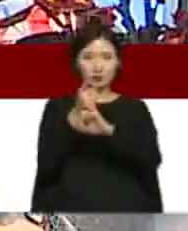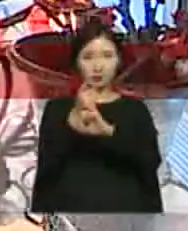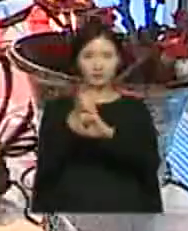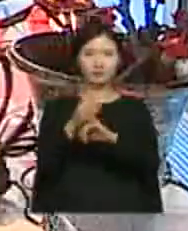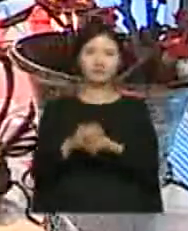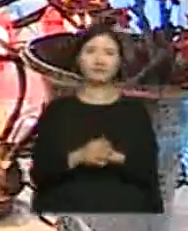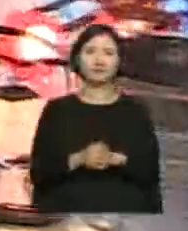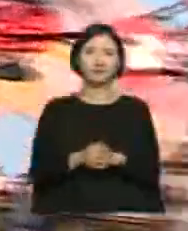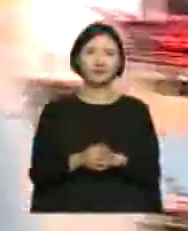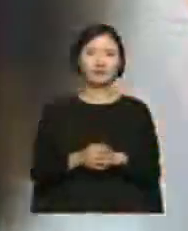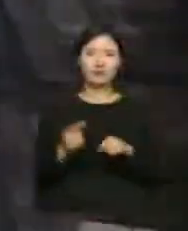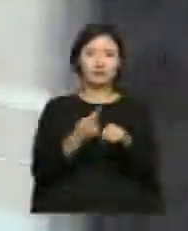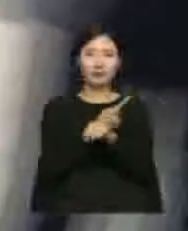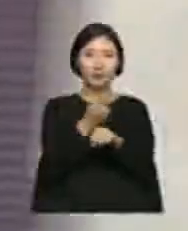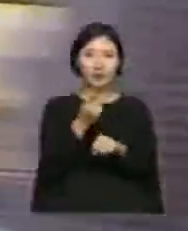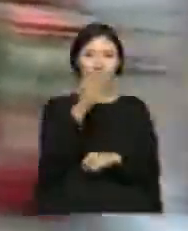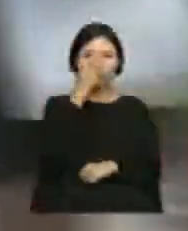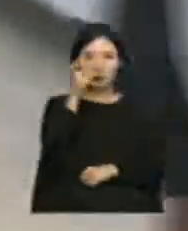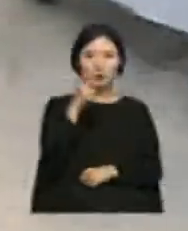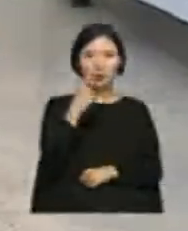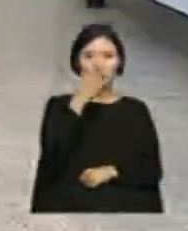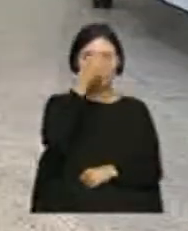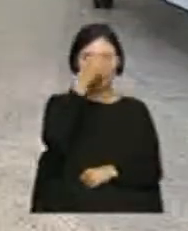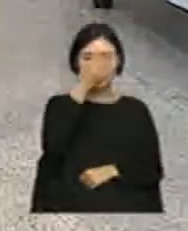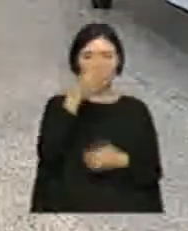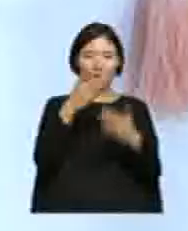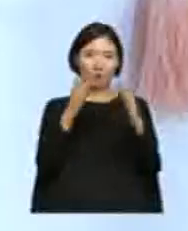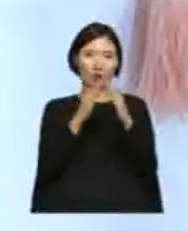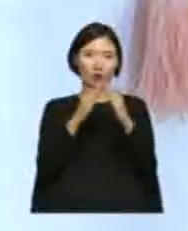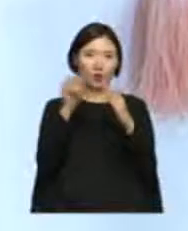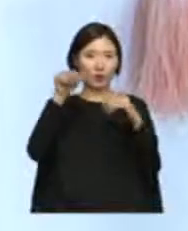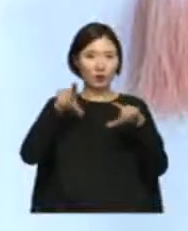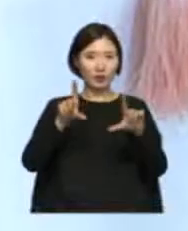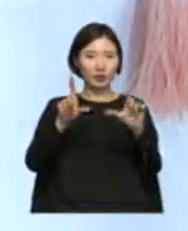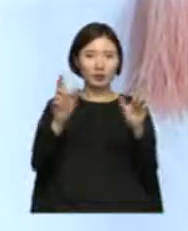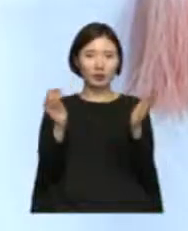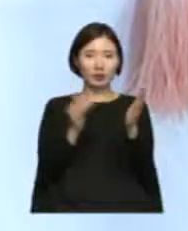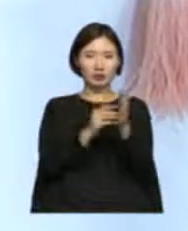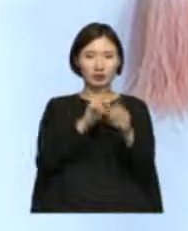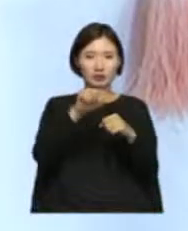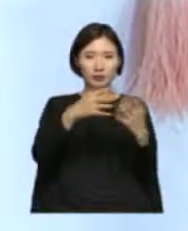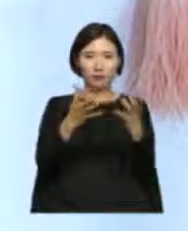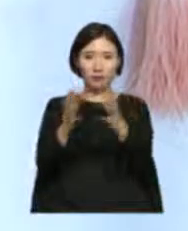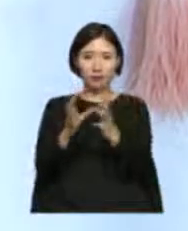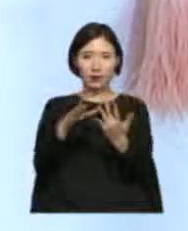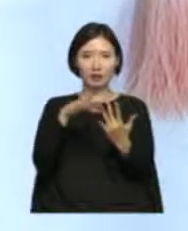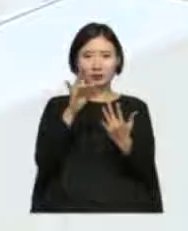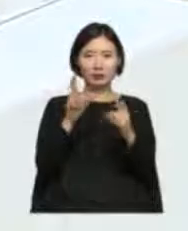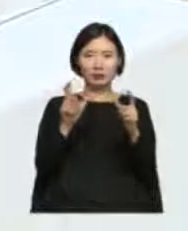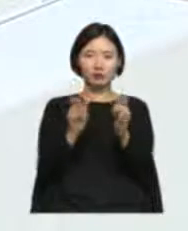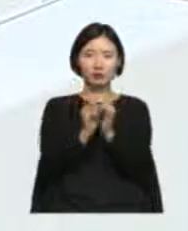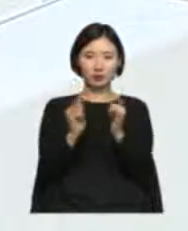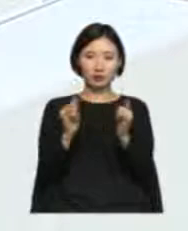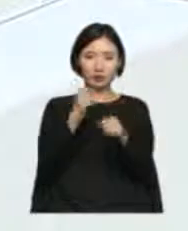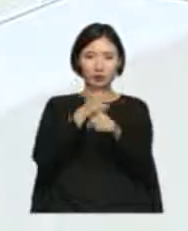드리고 이 밖에 용산 아트홀 전시장에선 5일까지 자치회관별로 선정한 지역 주민 작품